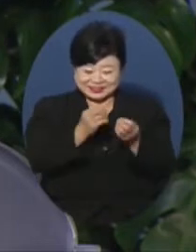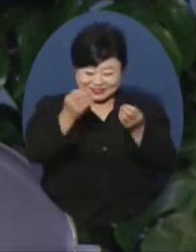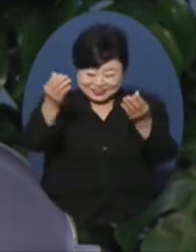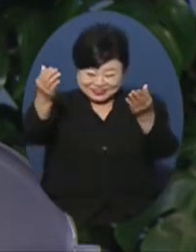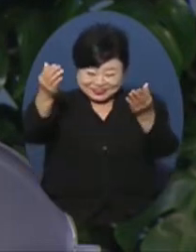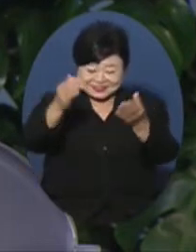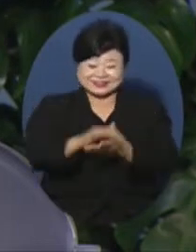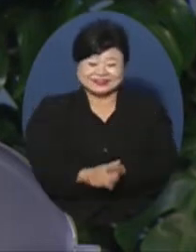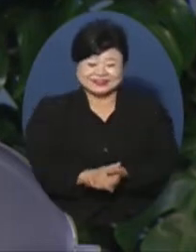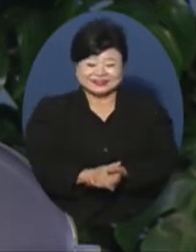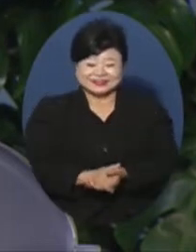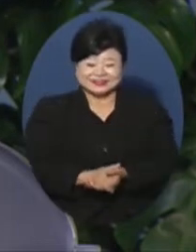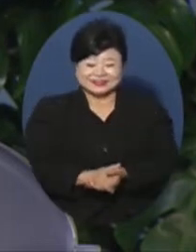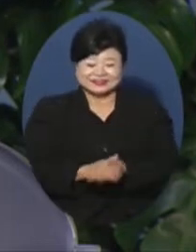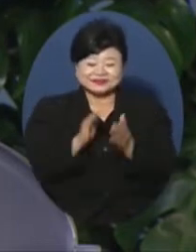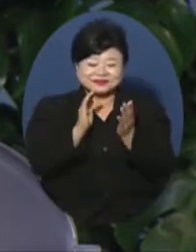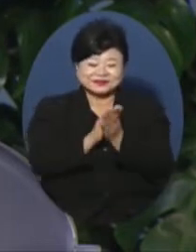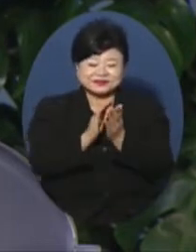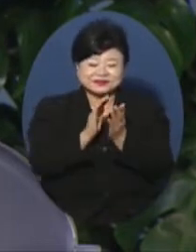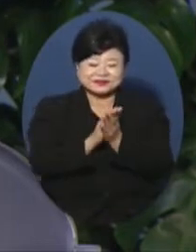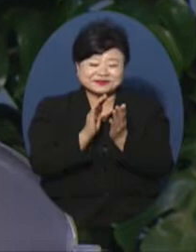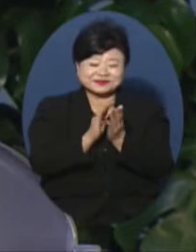할렐루야